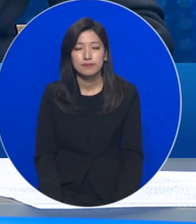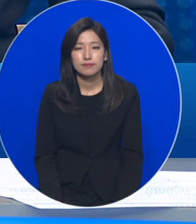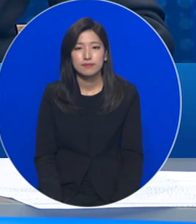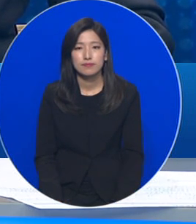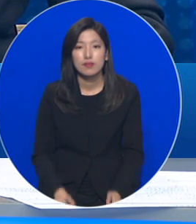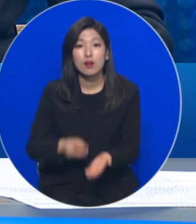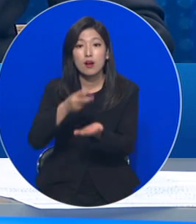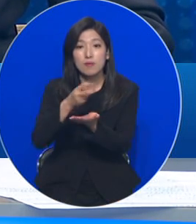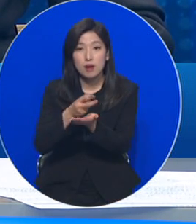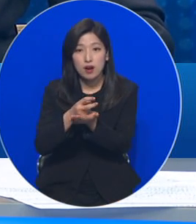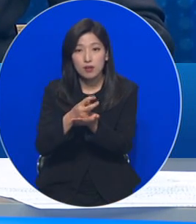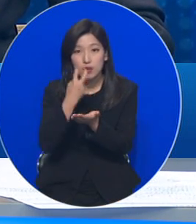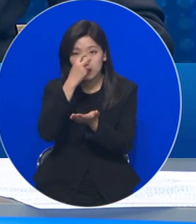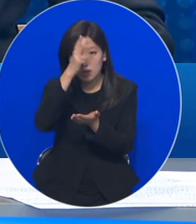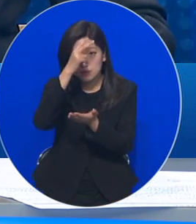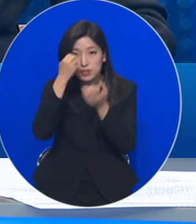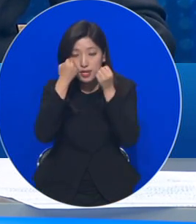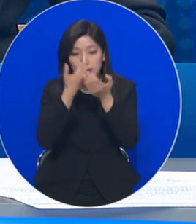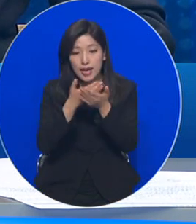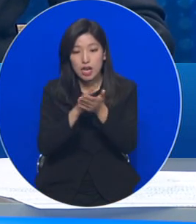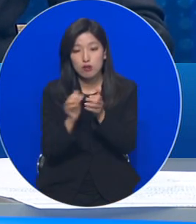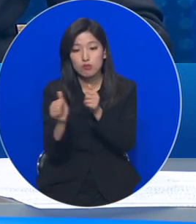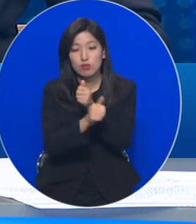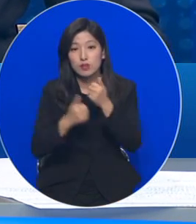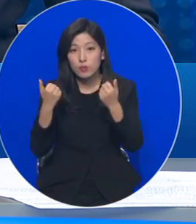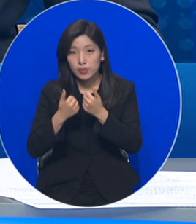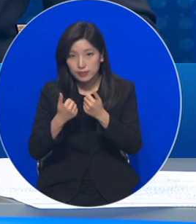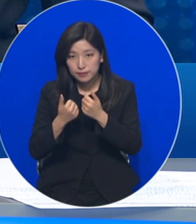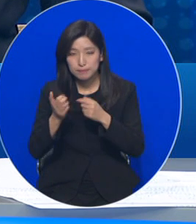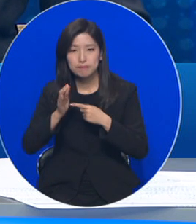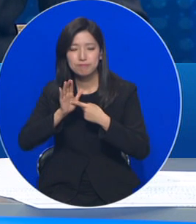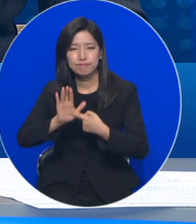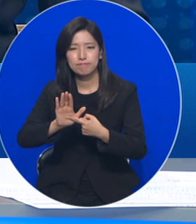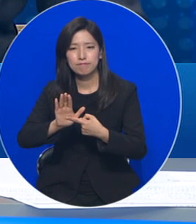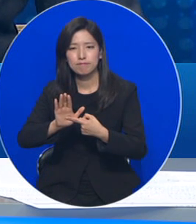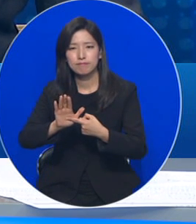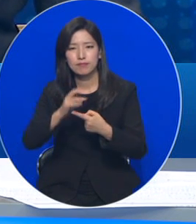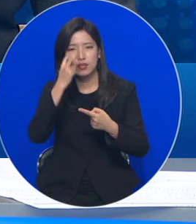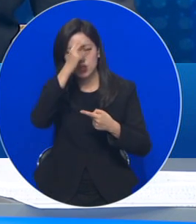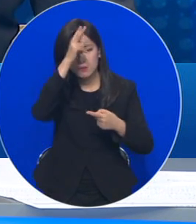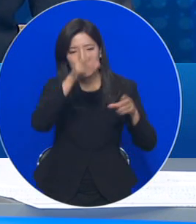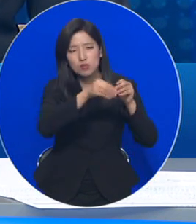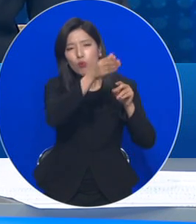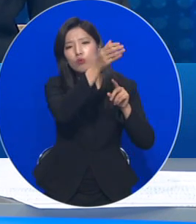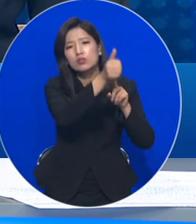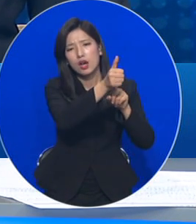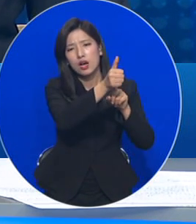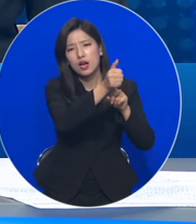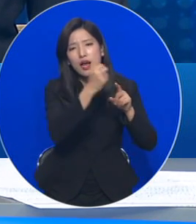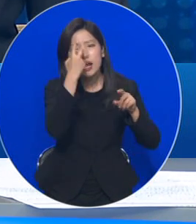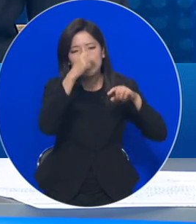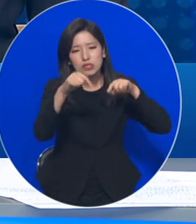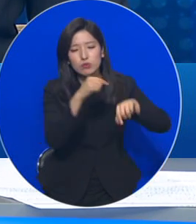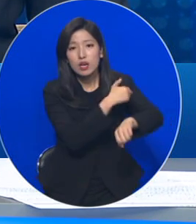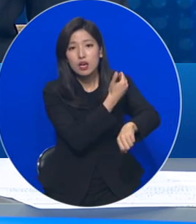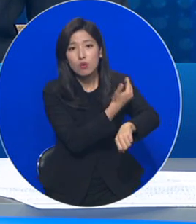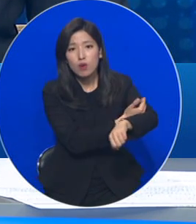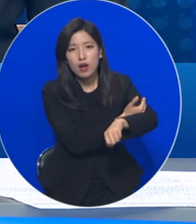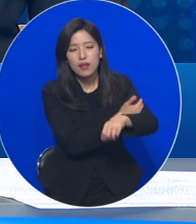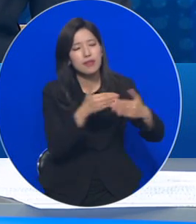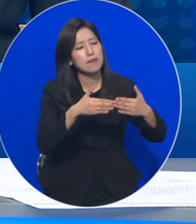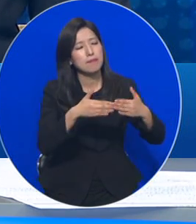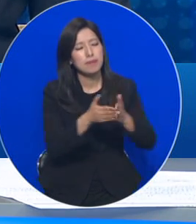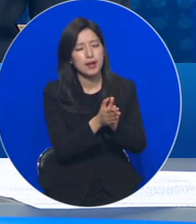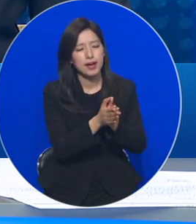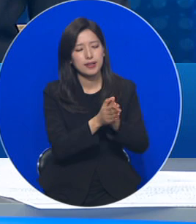법무검찰개혁위원회가 현재 검찰총장에 집중된 수사지휘권을 분산하는 방안을 내놨습니다. 검찰총장의 구체적인